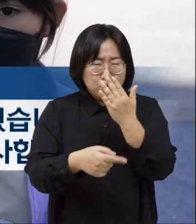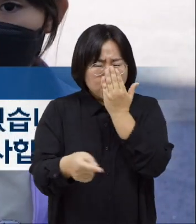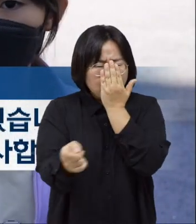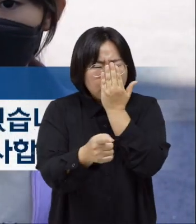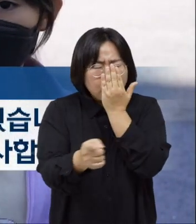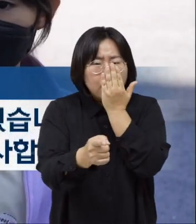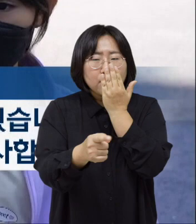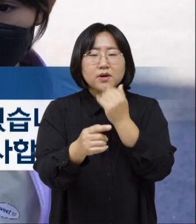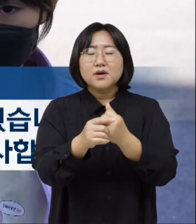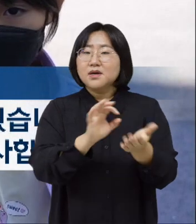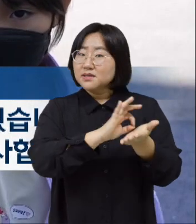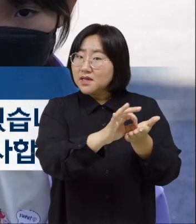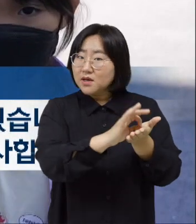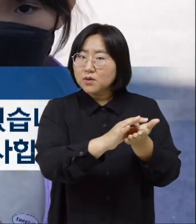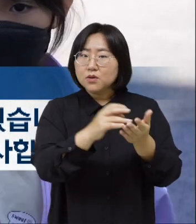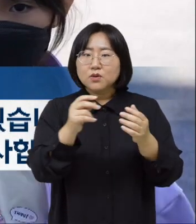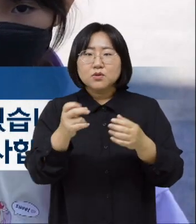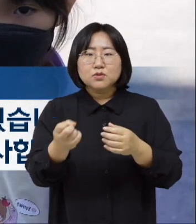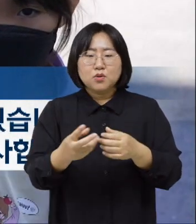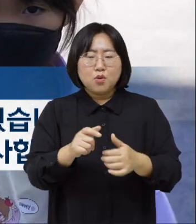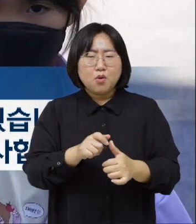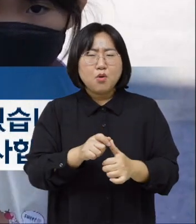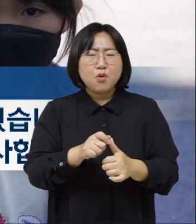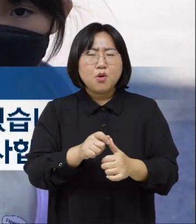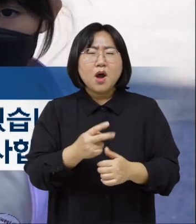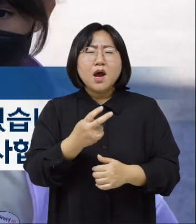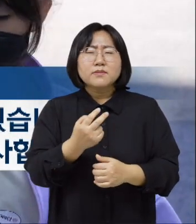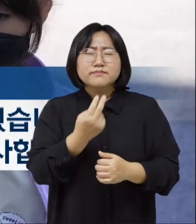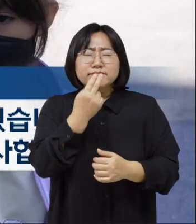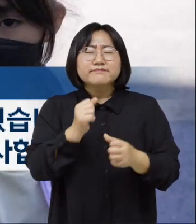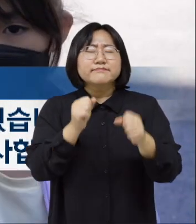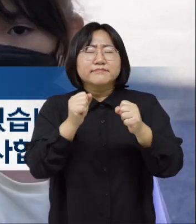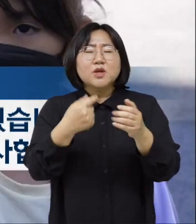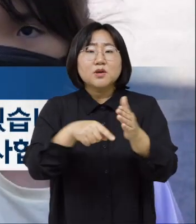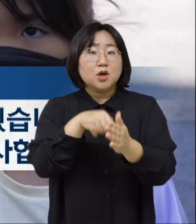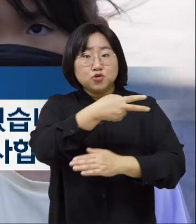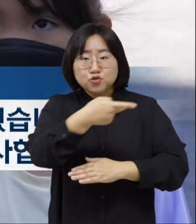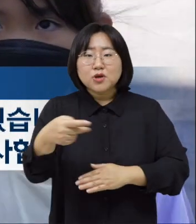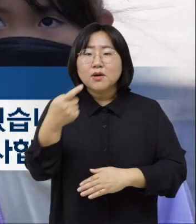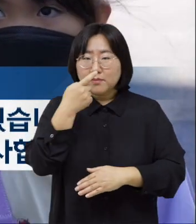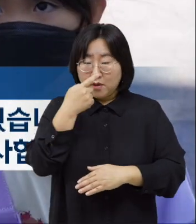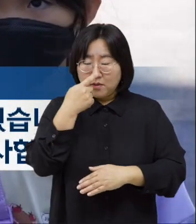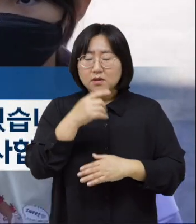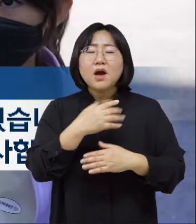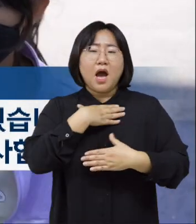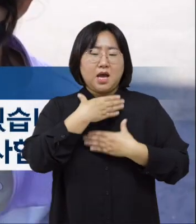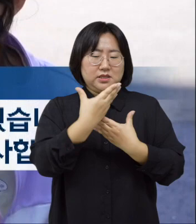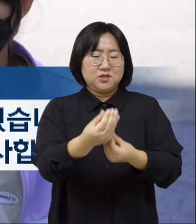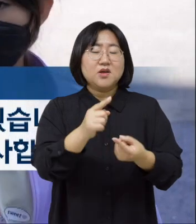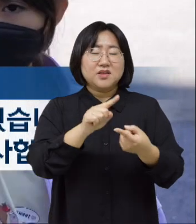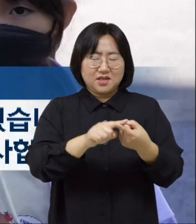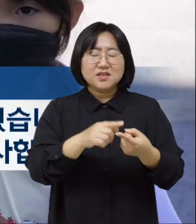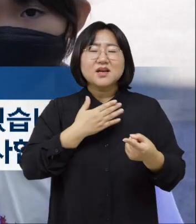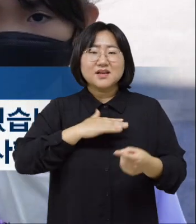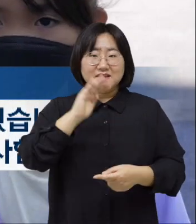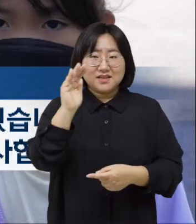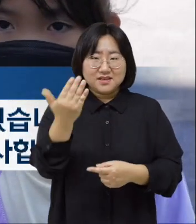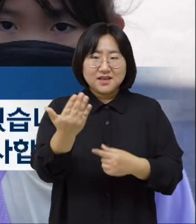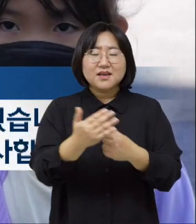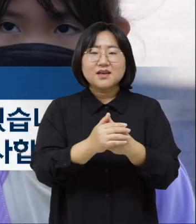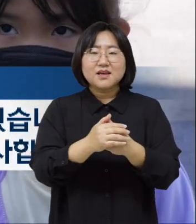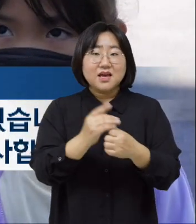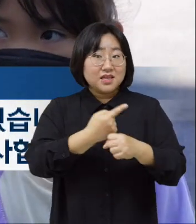생존수영을 배웠습니다. 안전대회에서 알게 되었습니다.